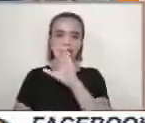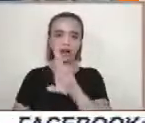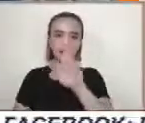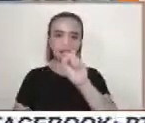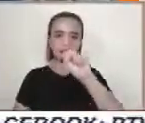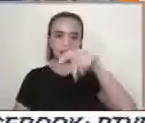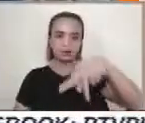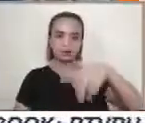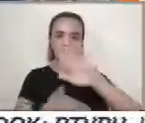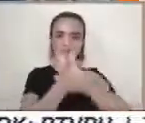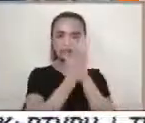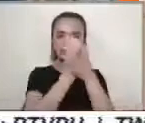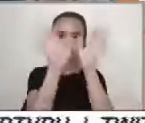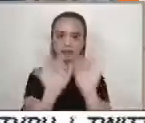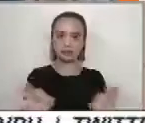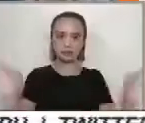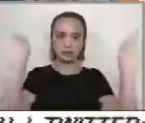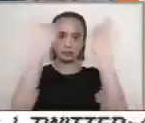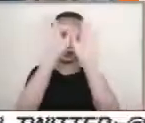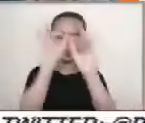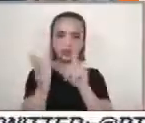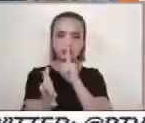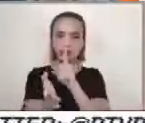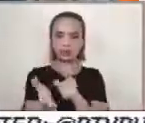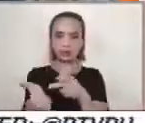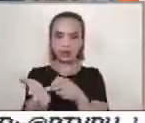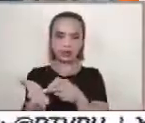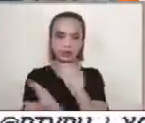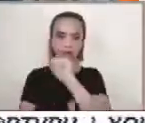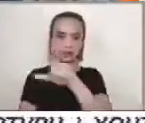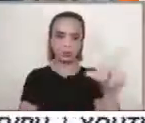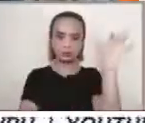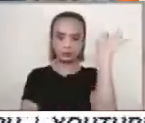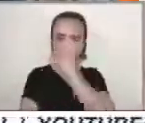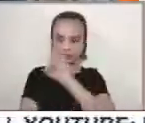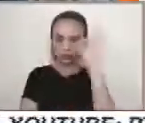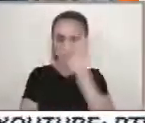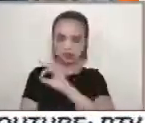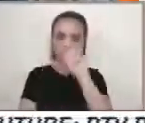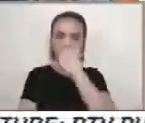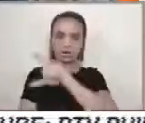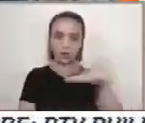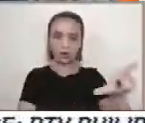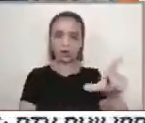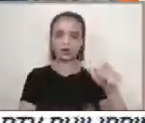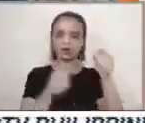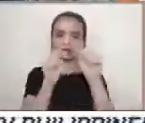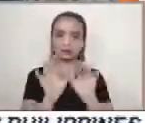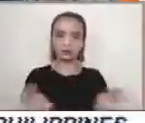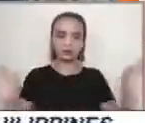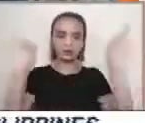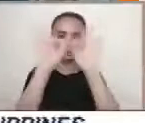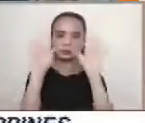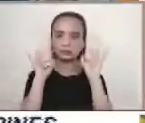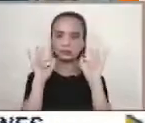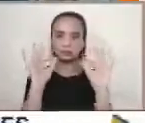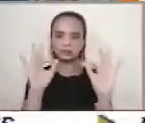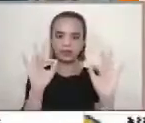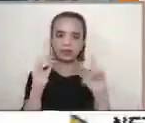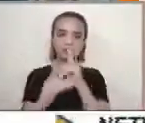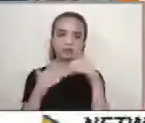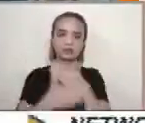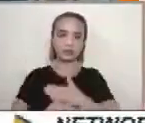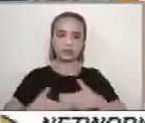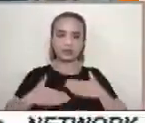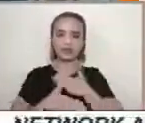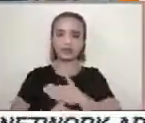bayan dahil sigurado ako na marami sa inyong manonood ay nagiging good vibes na all throughout the day dahil sa inyong programa. Mula sa